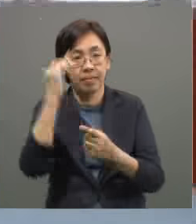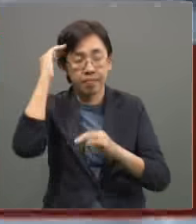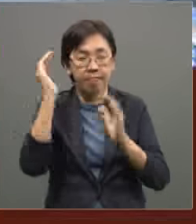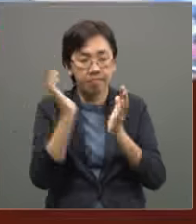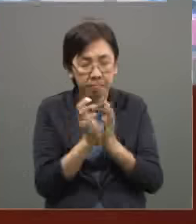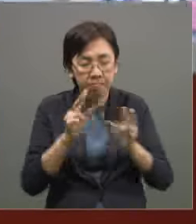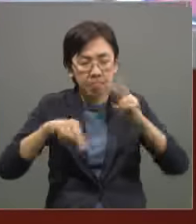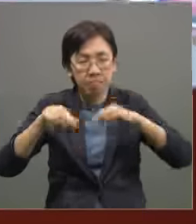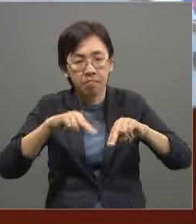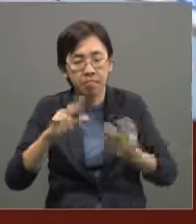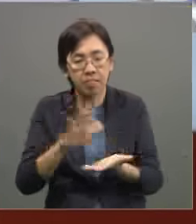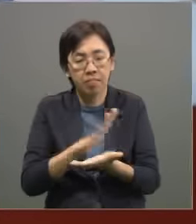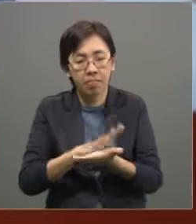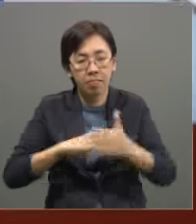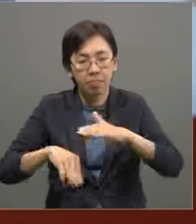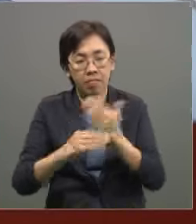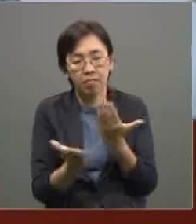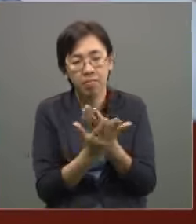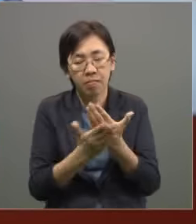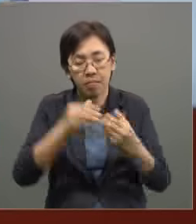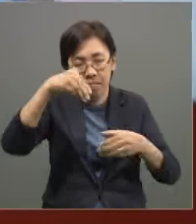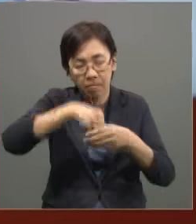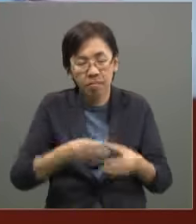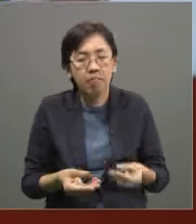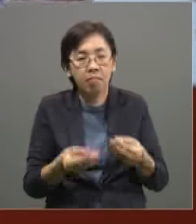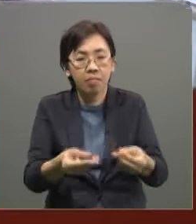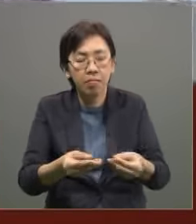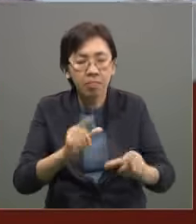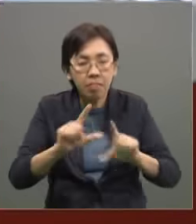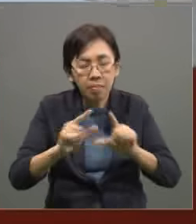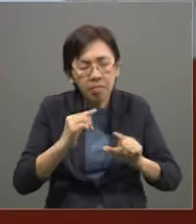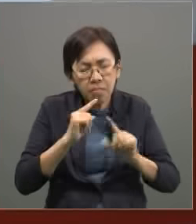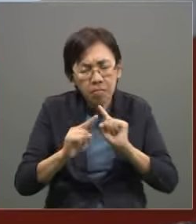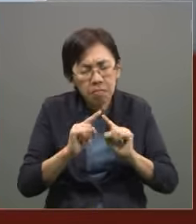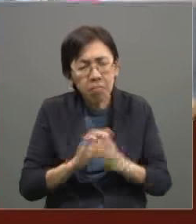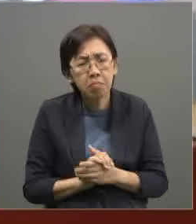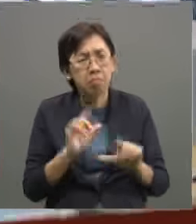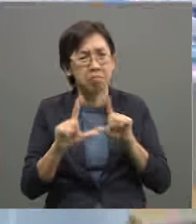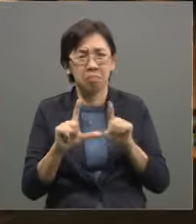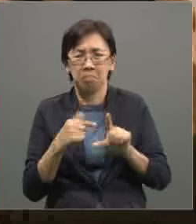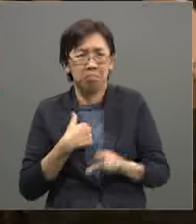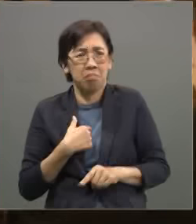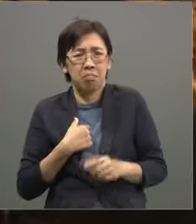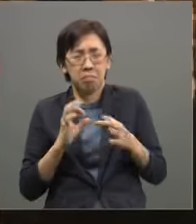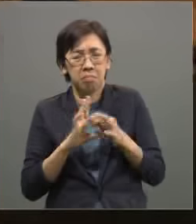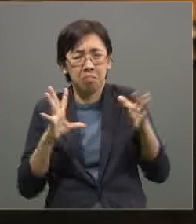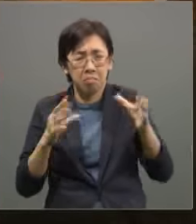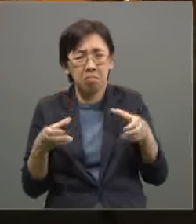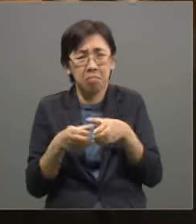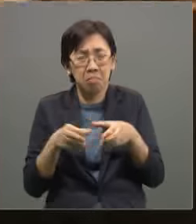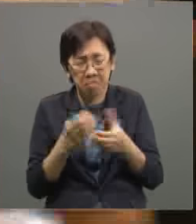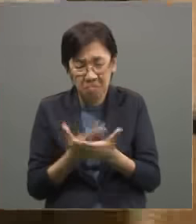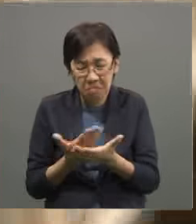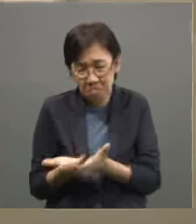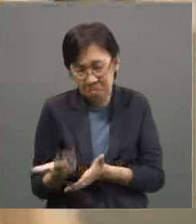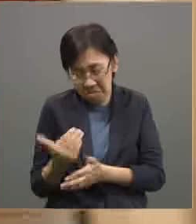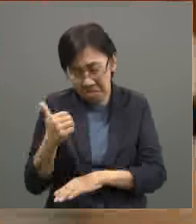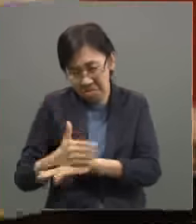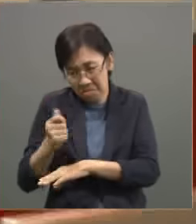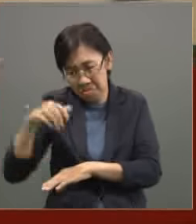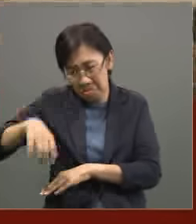กลางแล้วก็นำหลักฐานมาด้วยเป็นเอกสารที่เป็นข้อมูลแชทไลน์เพื่อจะยืนยันว่าตัวเองไม่เกี่ยวข้องกับขบวนการตบทรัพย์อธิบดีกรม